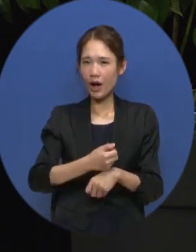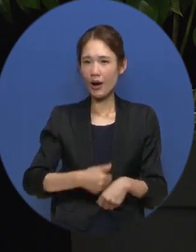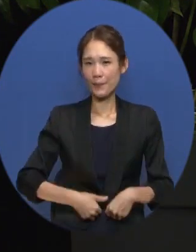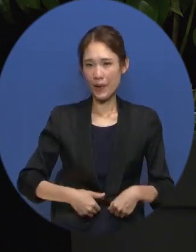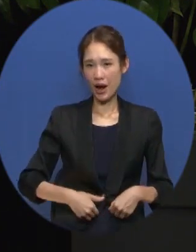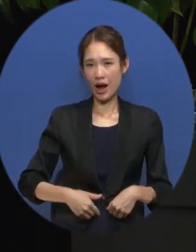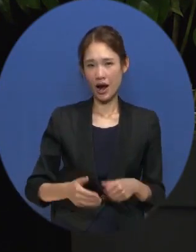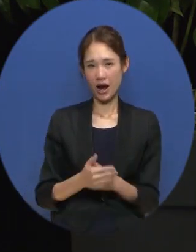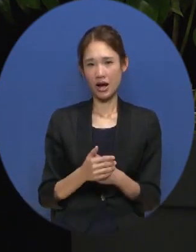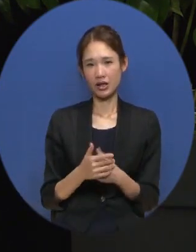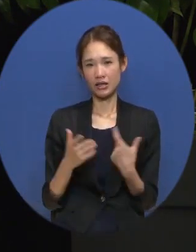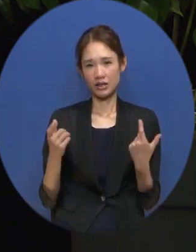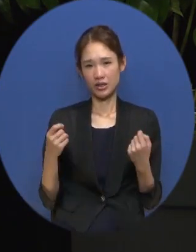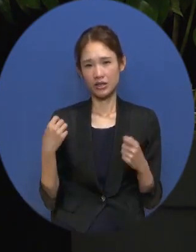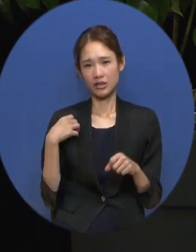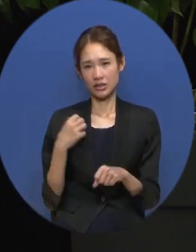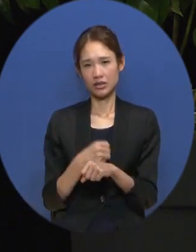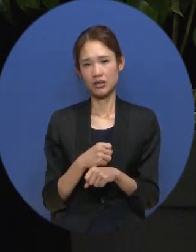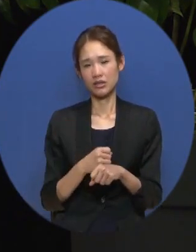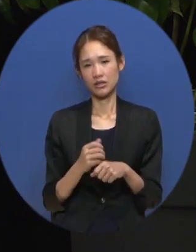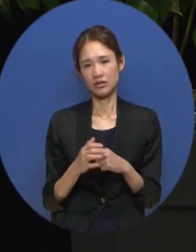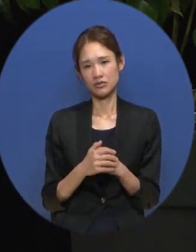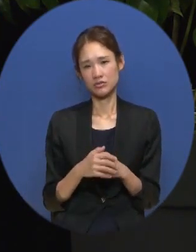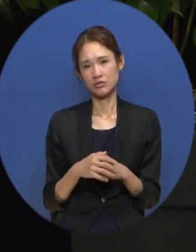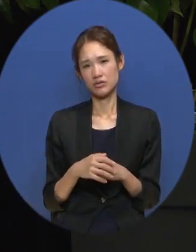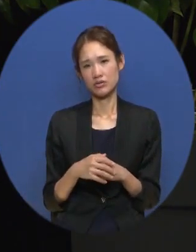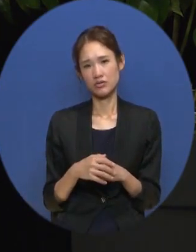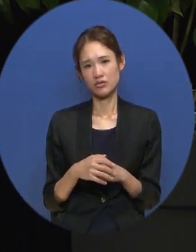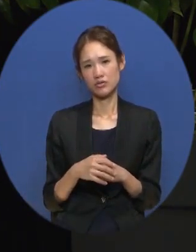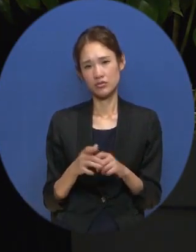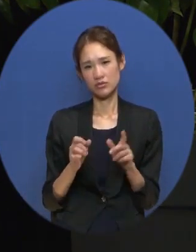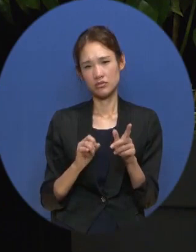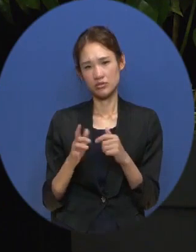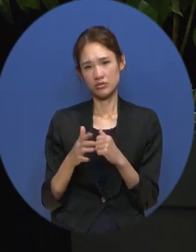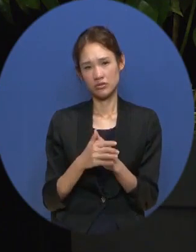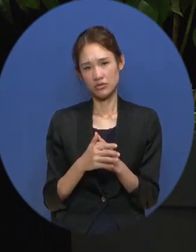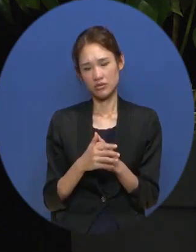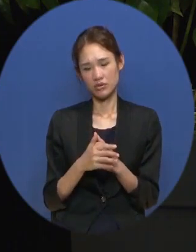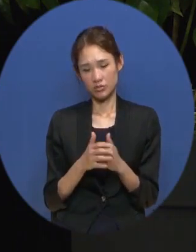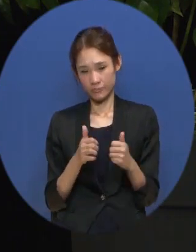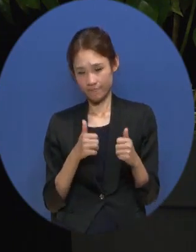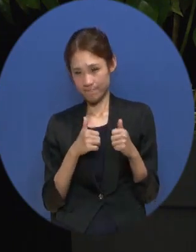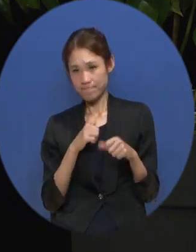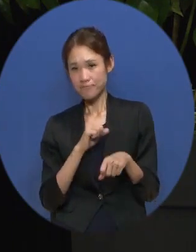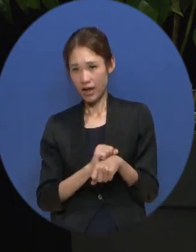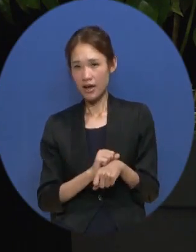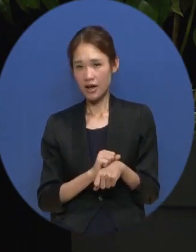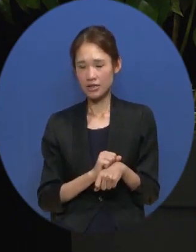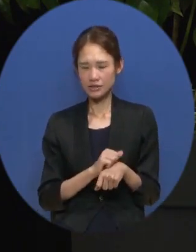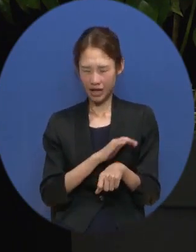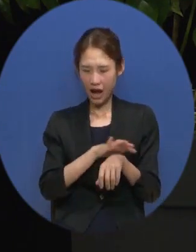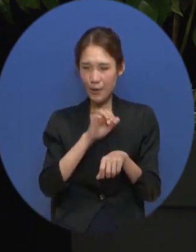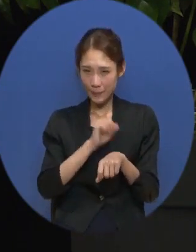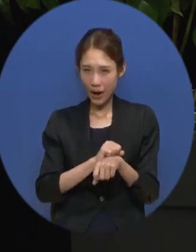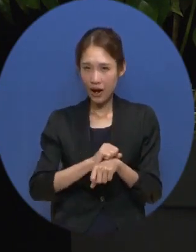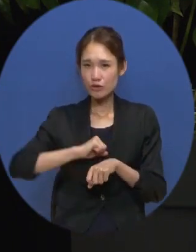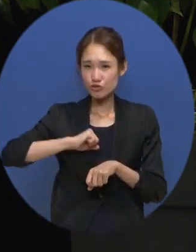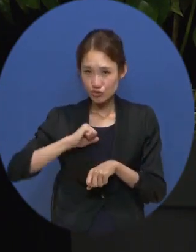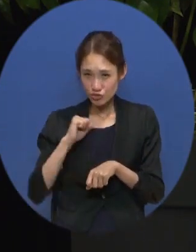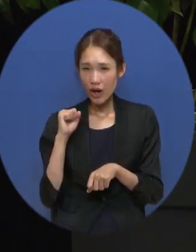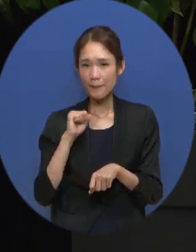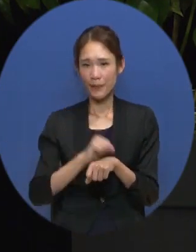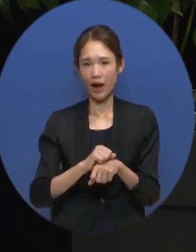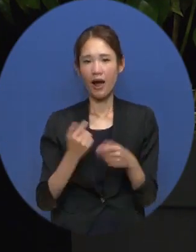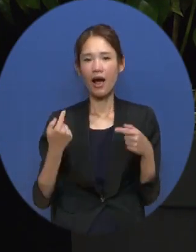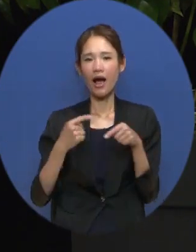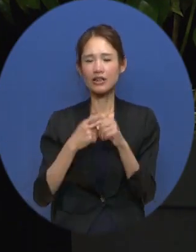그런 부분도 많이 같이 얘기를 해서 네. 근데 대부분이 굉장히 잘 따라오세요. 네, 잘 따라오셔서 같이